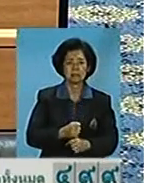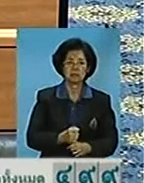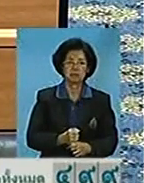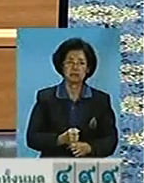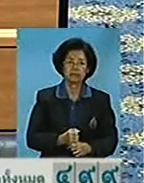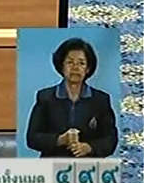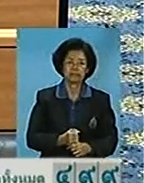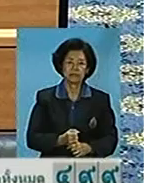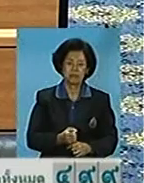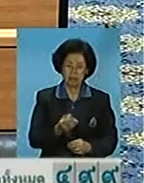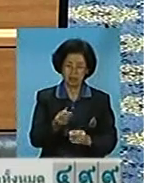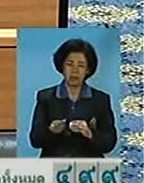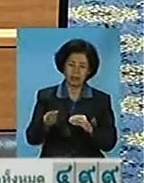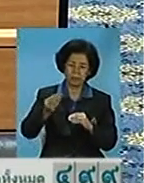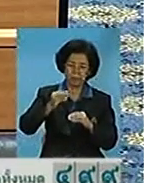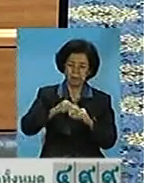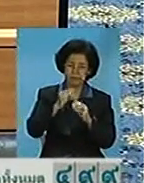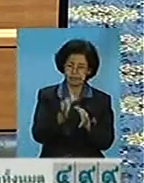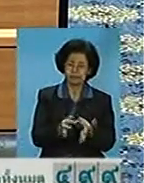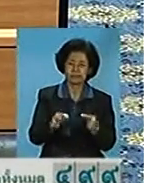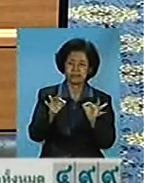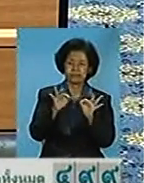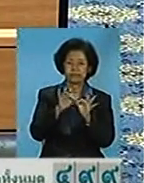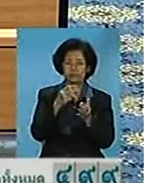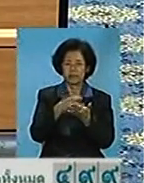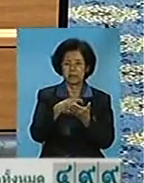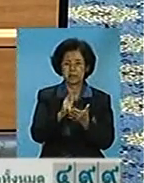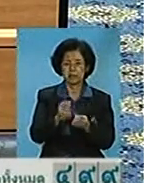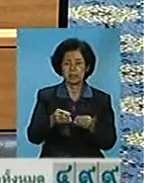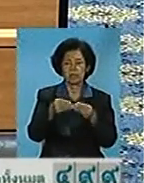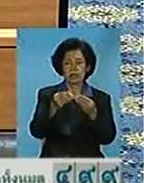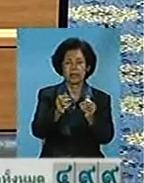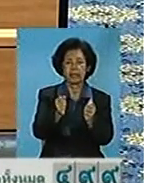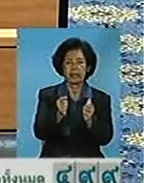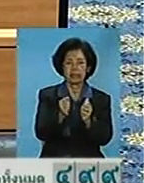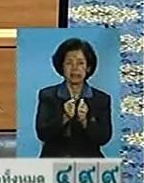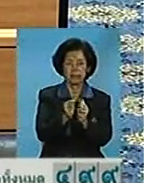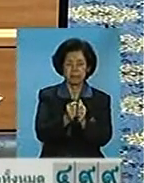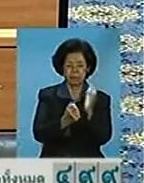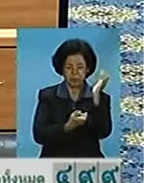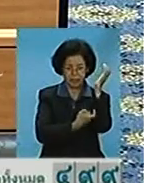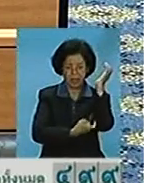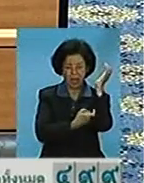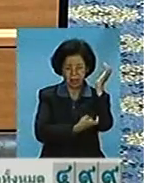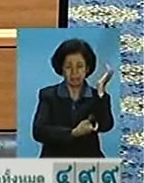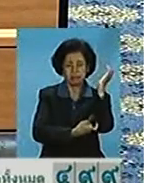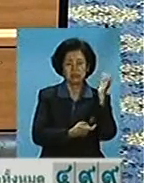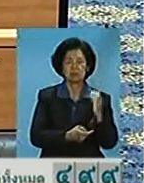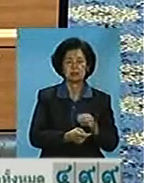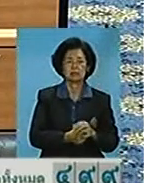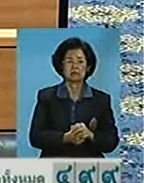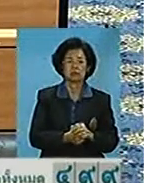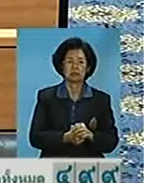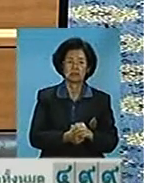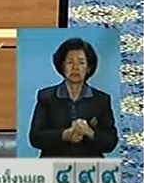ไอ้นี่มันเพิ่มประสิทธิภาพเพิ่มคุณประโยชน์ให้เกิดขึ้นกับคุณค่าเพิ่มคุณค่ากับยางเท่านั้นสวัสดิการ